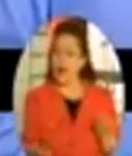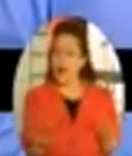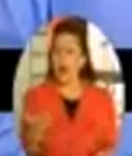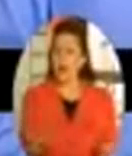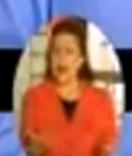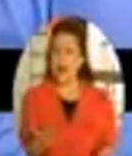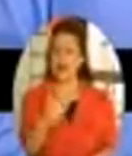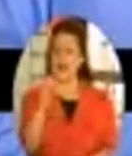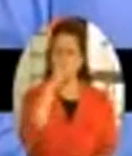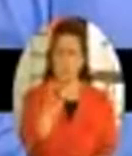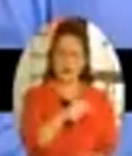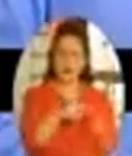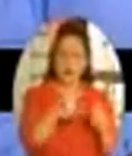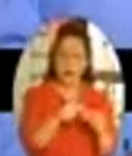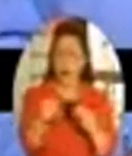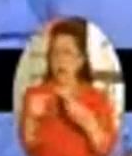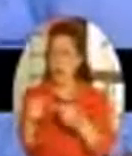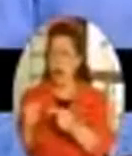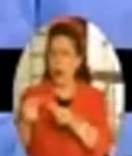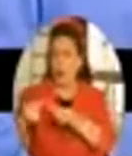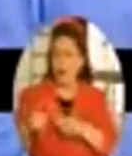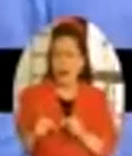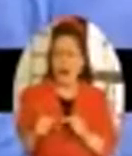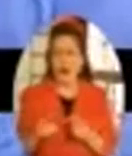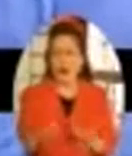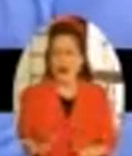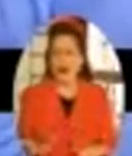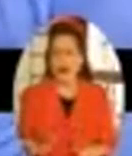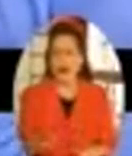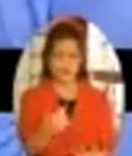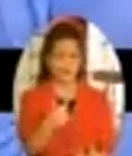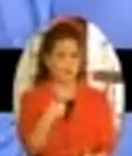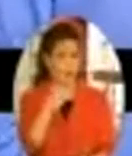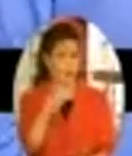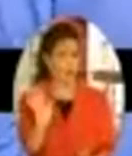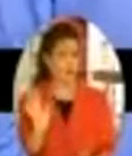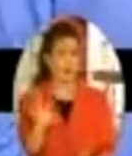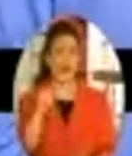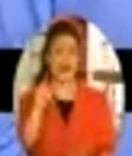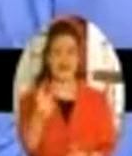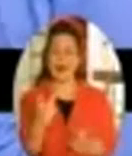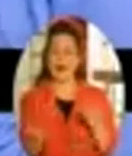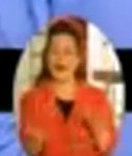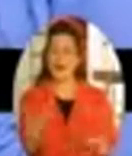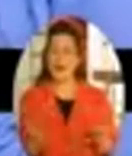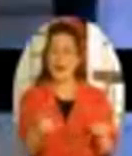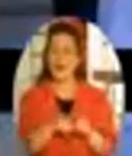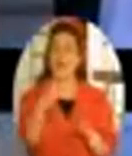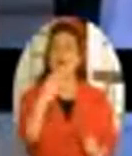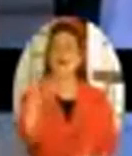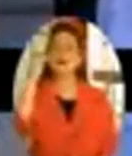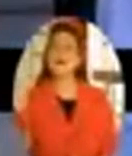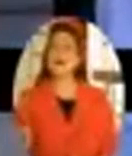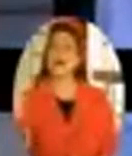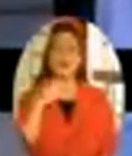בין ג'בל דרוז לחדר למג'ד אל שמס לדרוזים אזרחי ישראל. אני אתן לך הבחנה. כאשר תעשה הבחנה בין היהודים בארצות הברית לבין